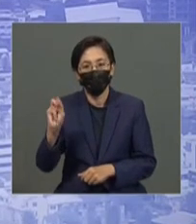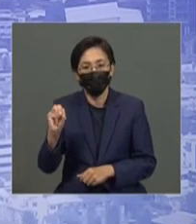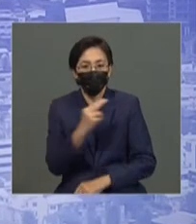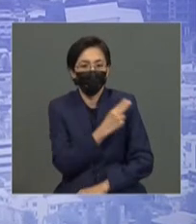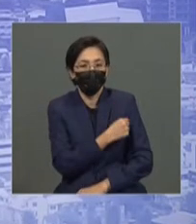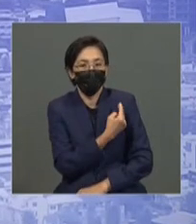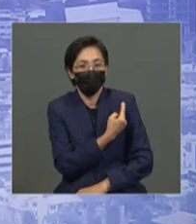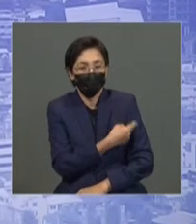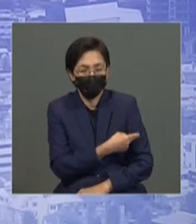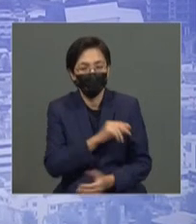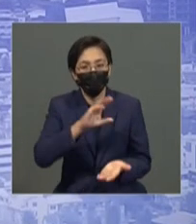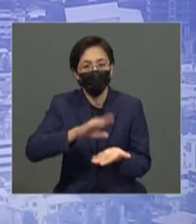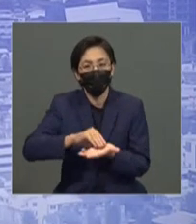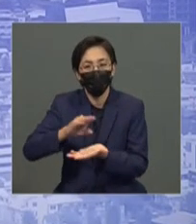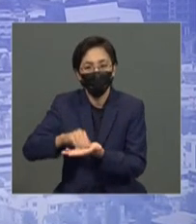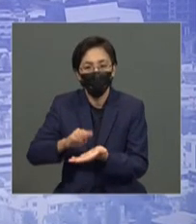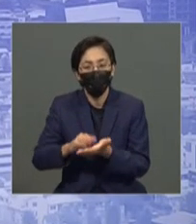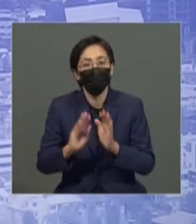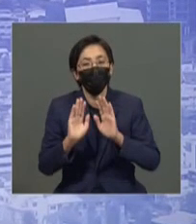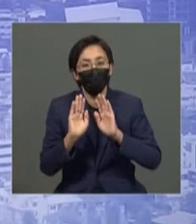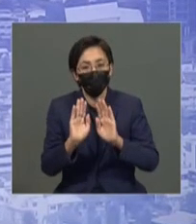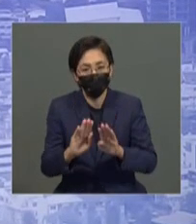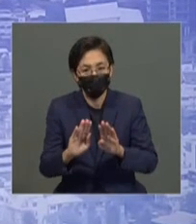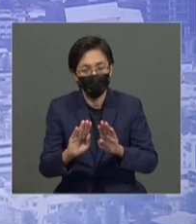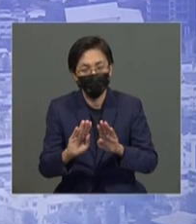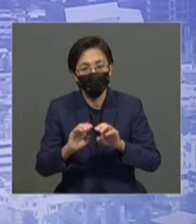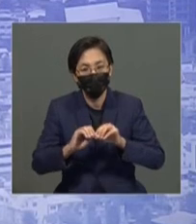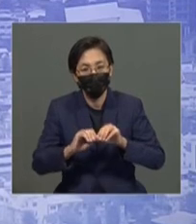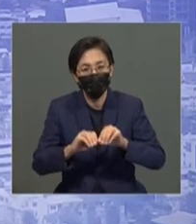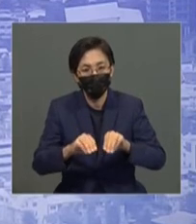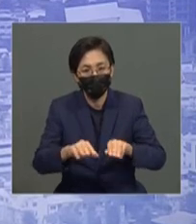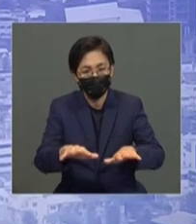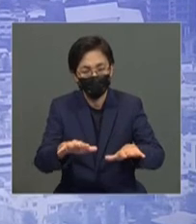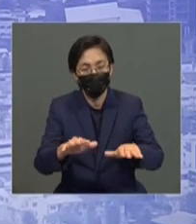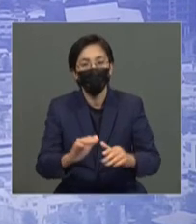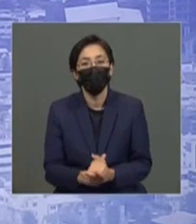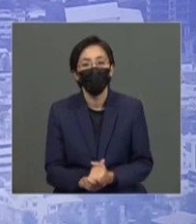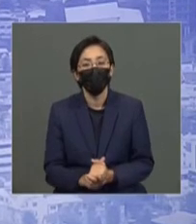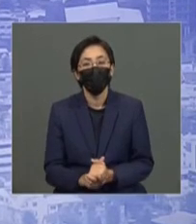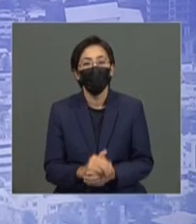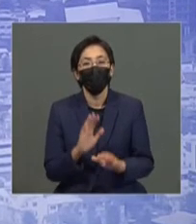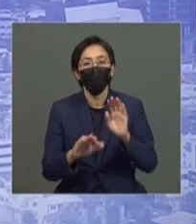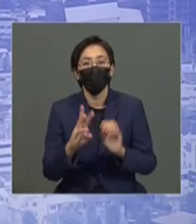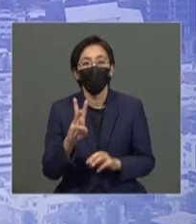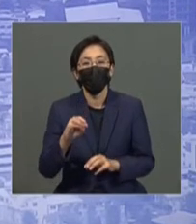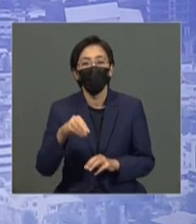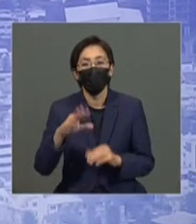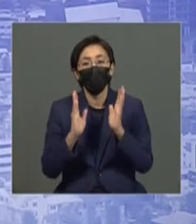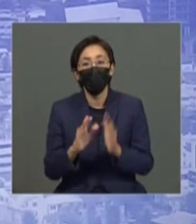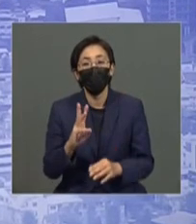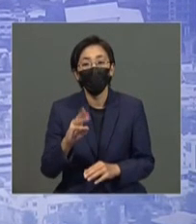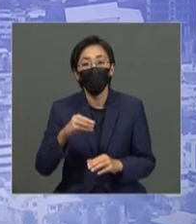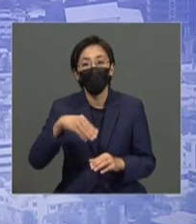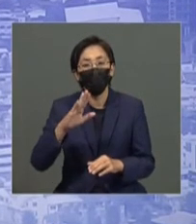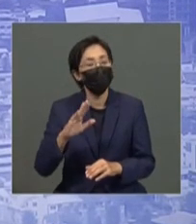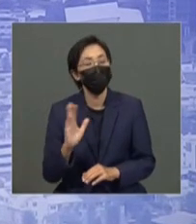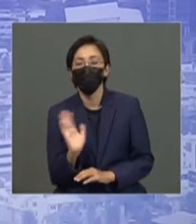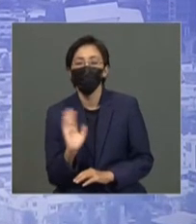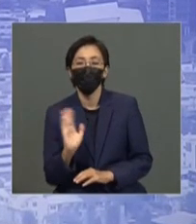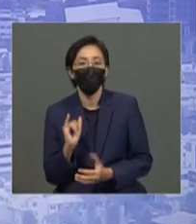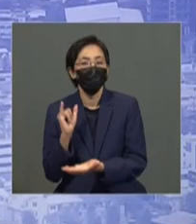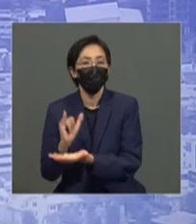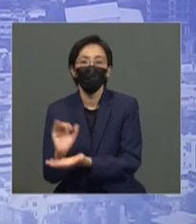มีข้อมูลฝากมาด้วยนะคะว่าส่วนหนึ่ง60กว่ารายมีการปฏิเสธเตียง